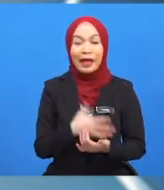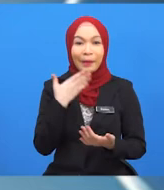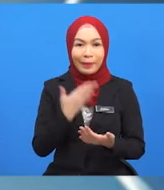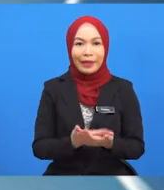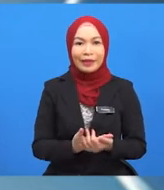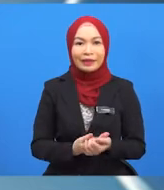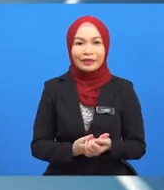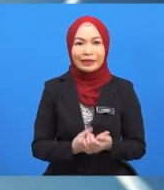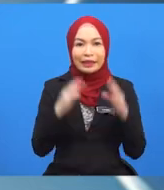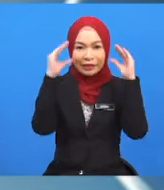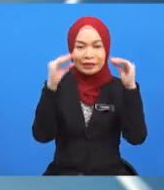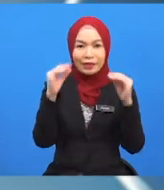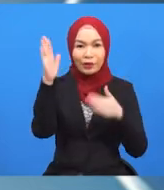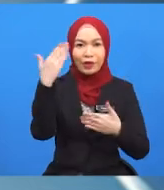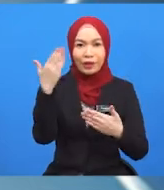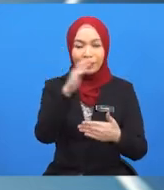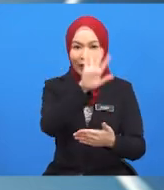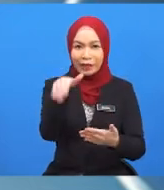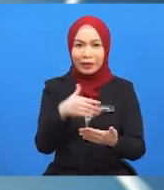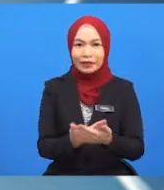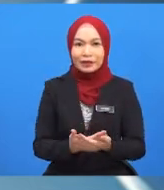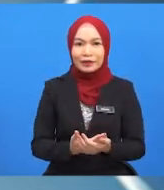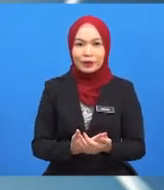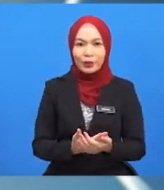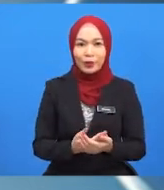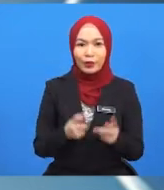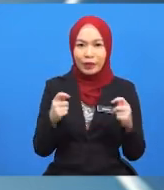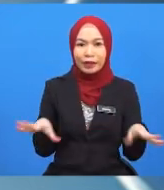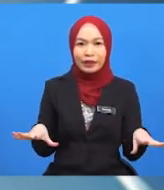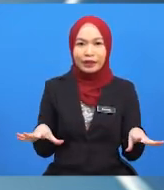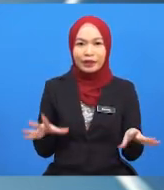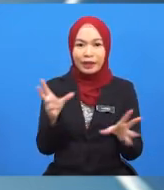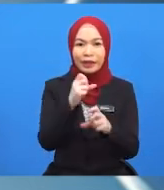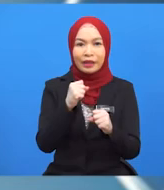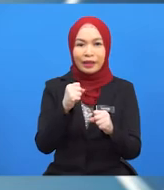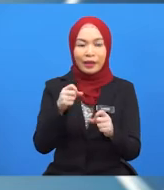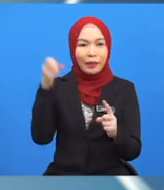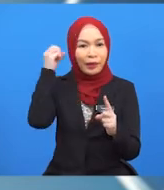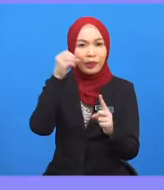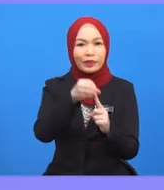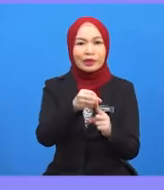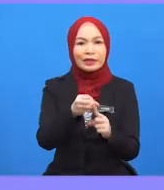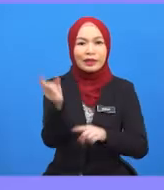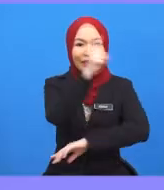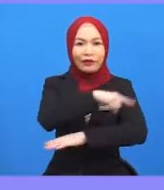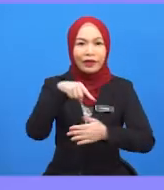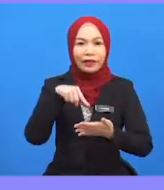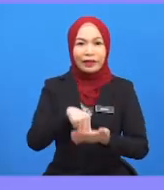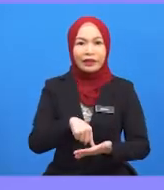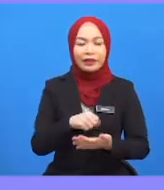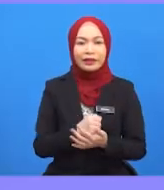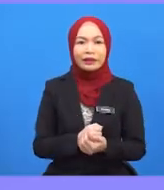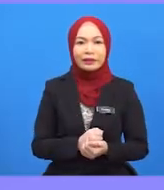Baiklah murid-murid, cikgu mengharapkan awak semua telah menguasai objektif pembelajaran kita pada hari ini.